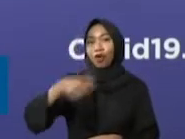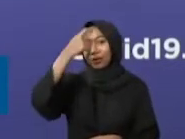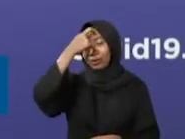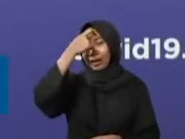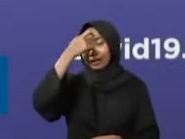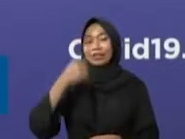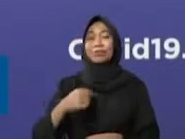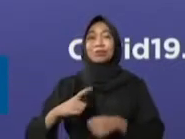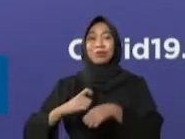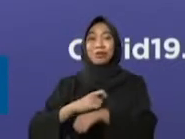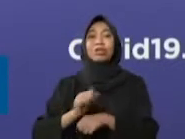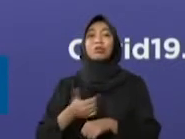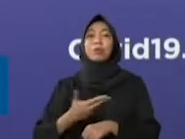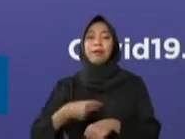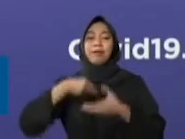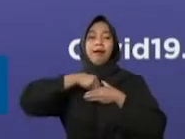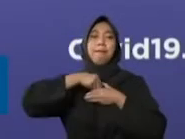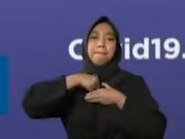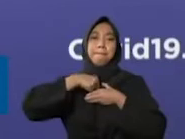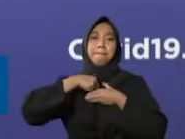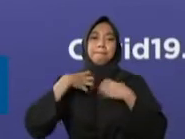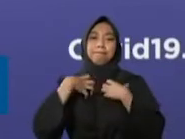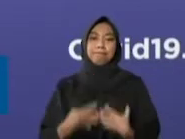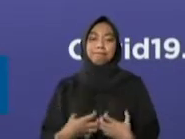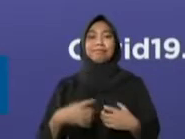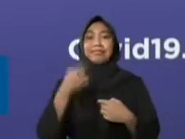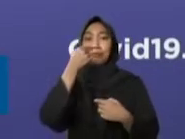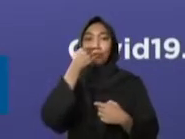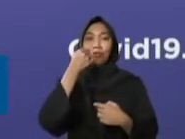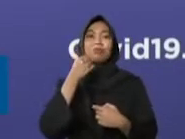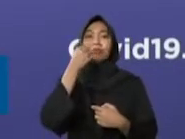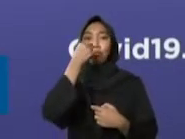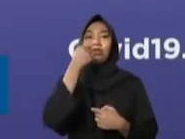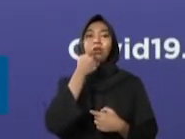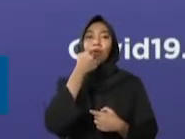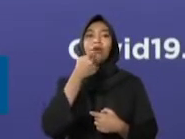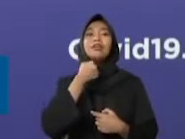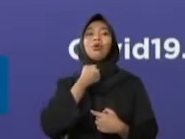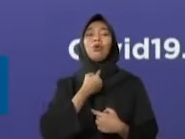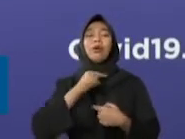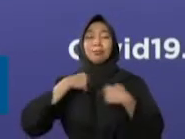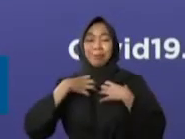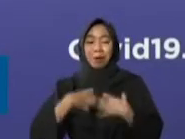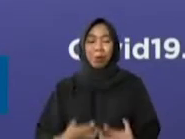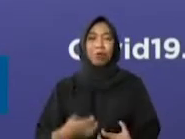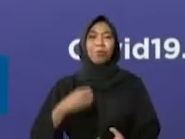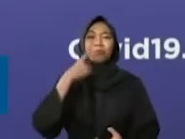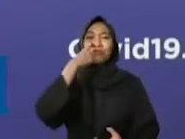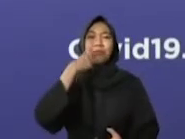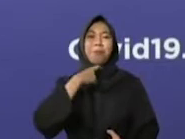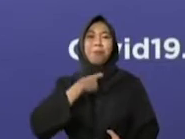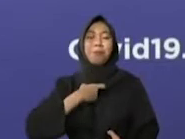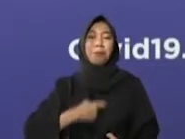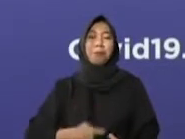dinding Wulan pernapasan dia mulai dari rongga hidung rongga mulut tenggorokan sampai ke paru-paru dan